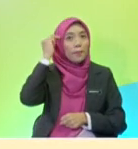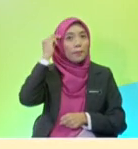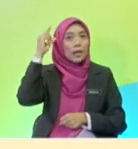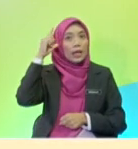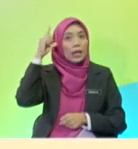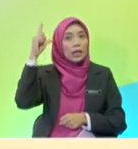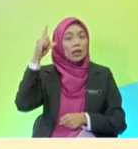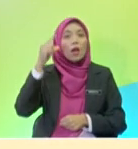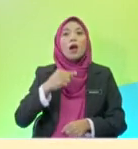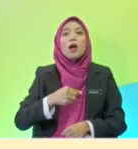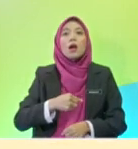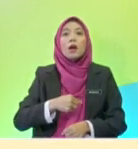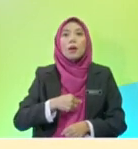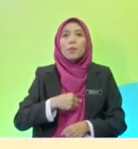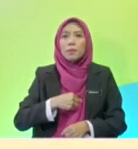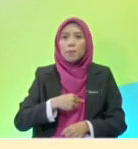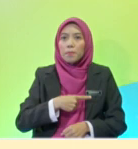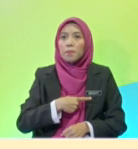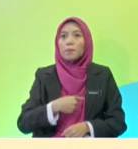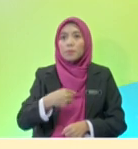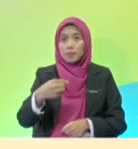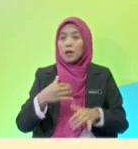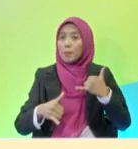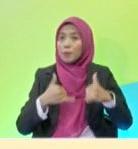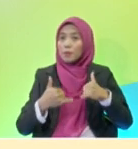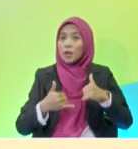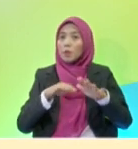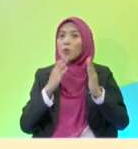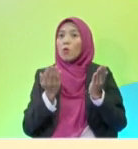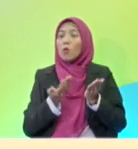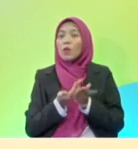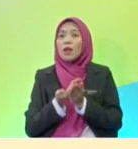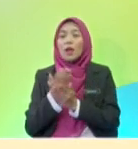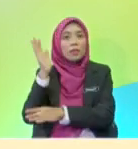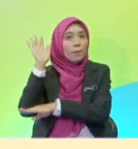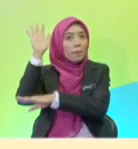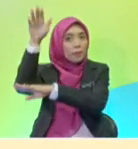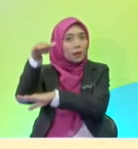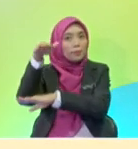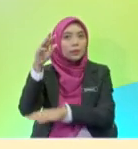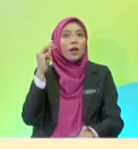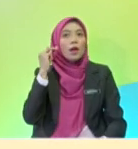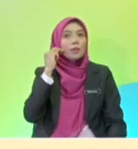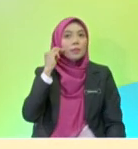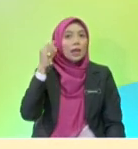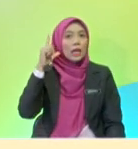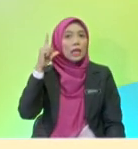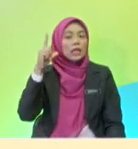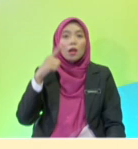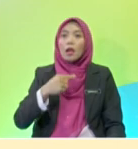bermain bola tanpa betul meling gemar bermain